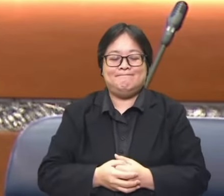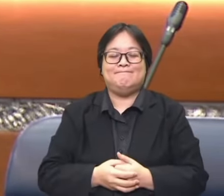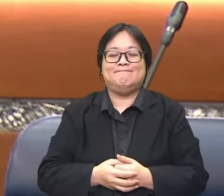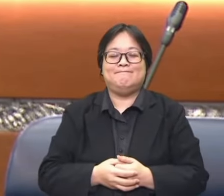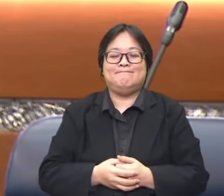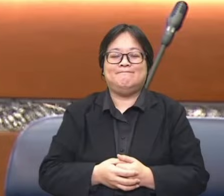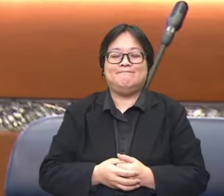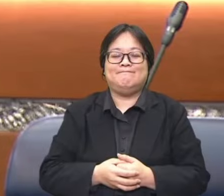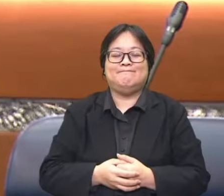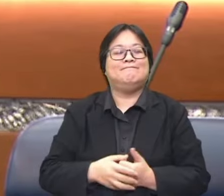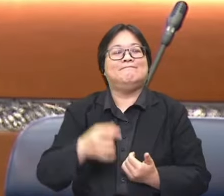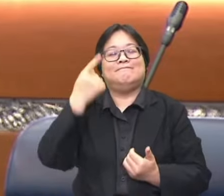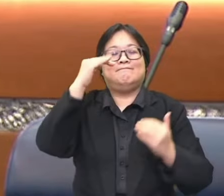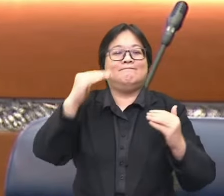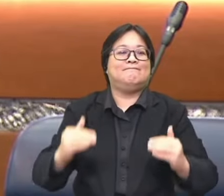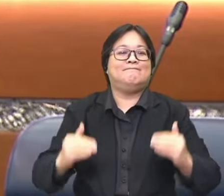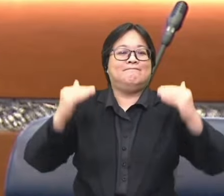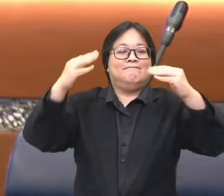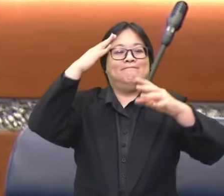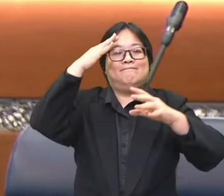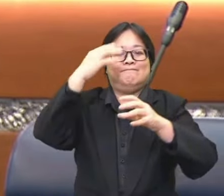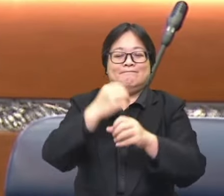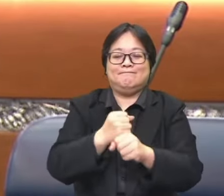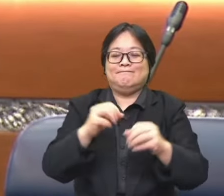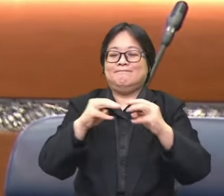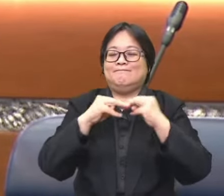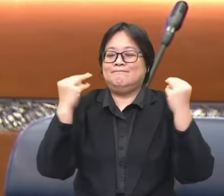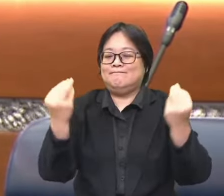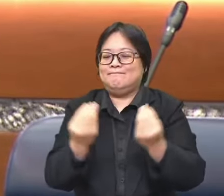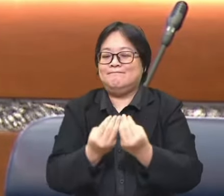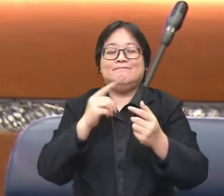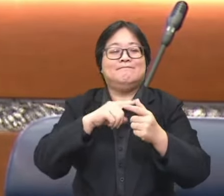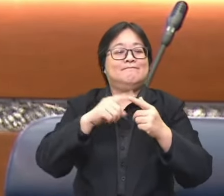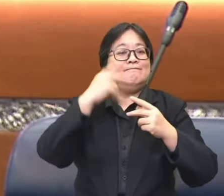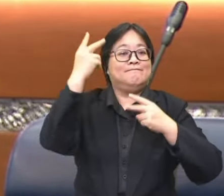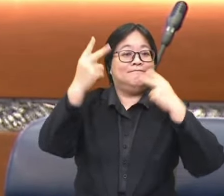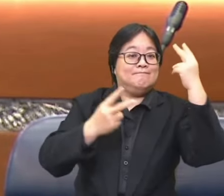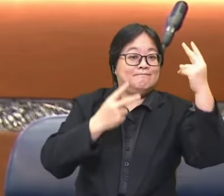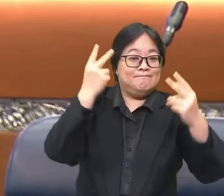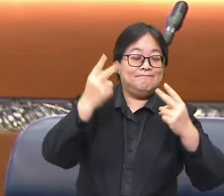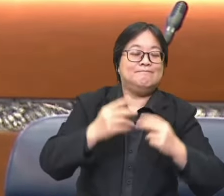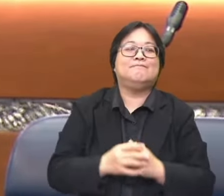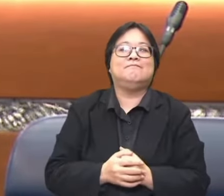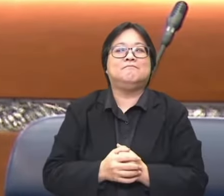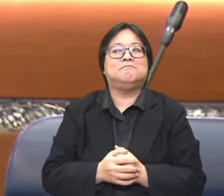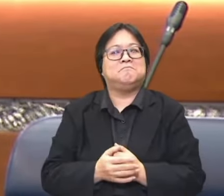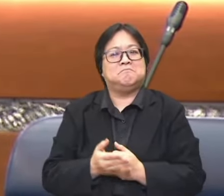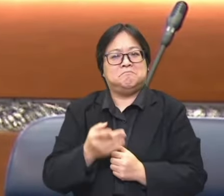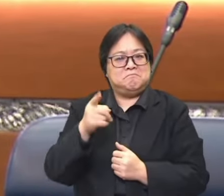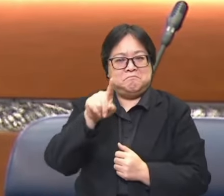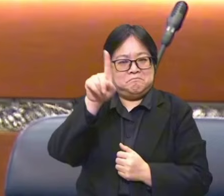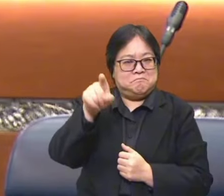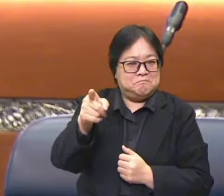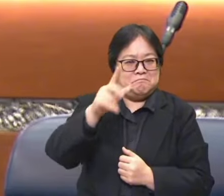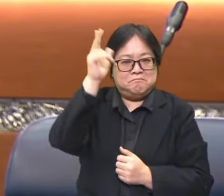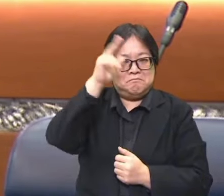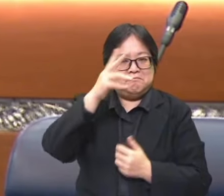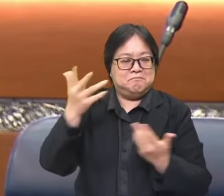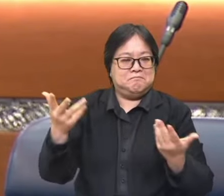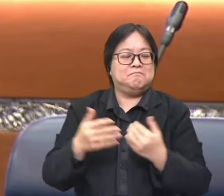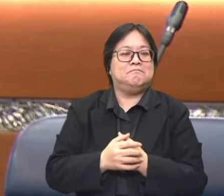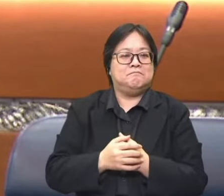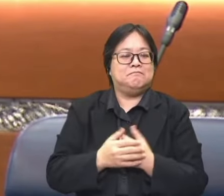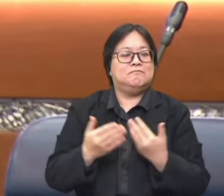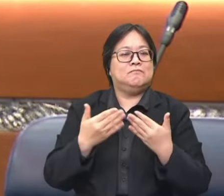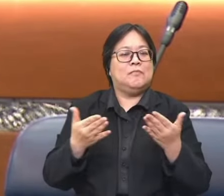Untuk meningkatkan keyakinan masyarakat ataupun pelancongan, sektor pelancongan, Adakah kerajaan bersedia untuk